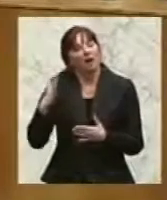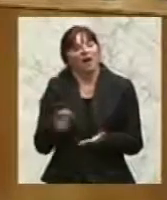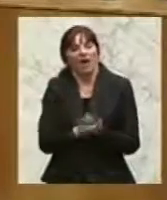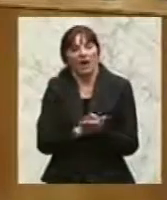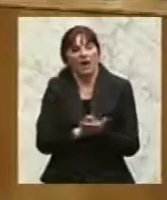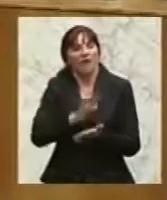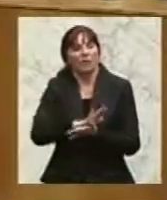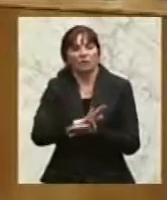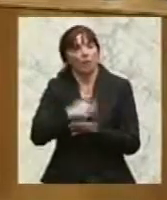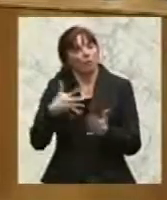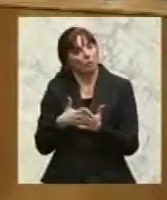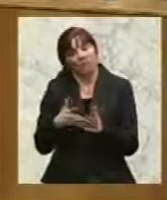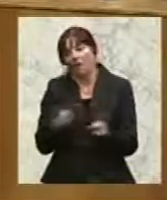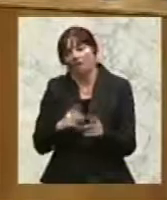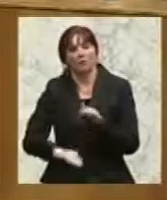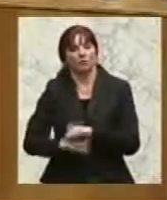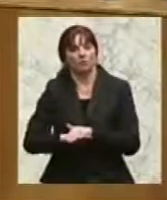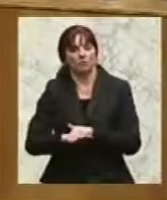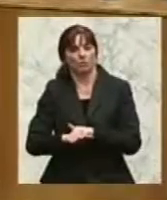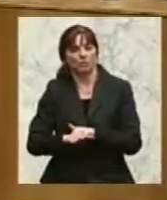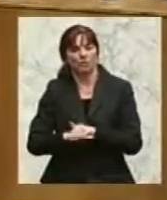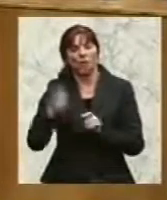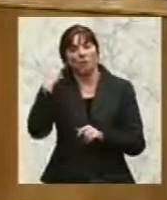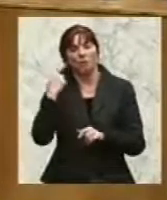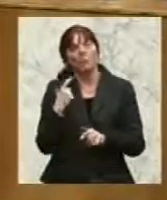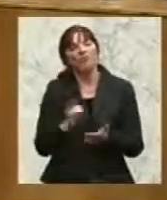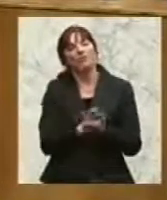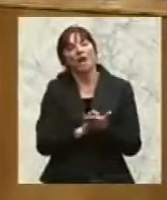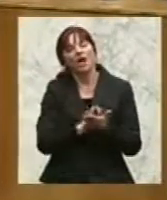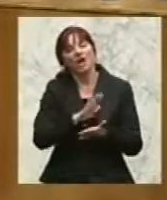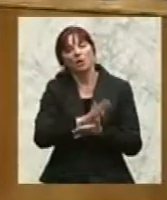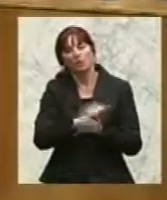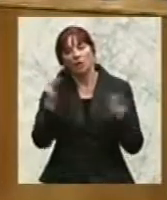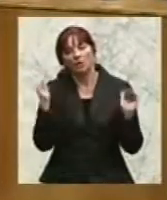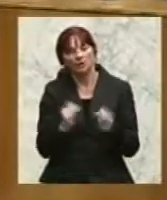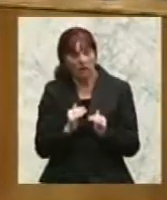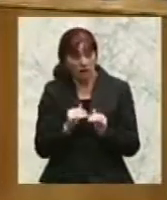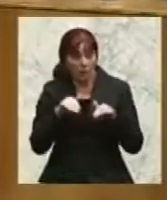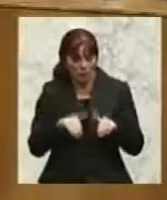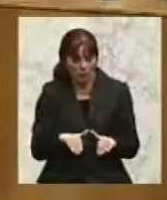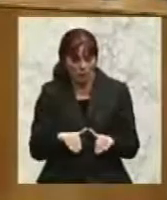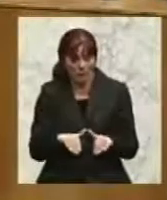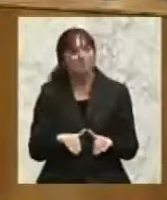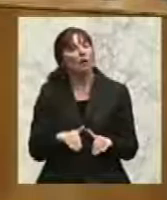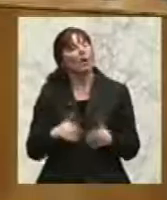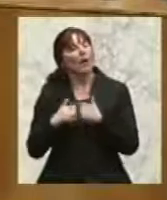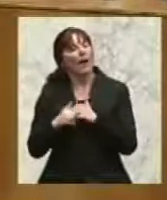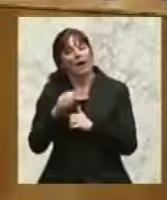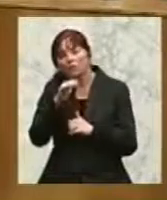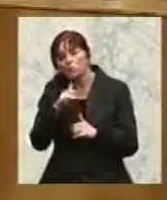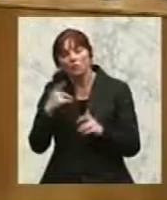Prüfen. Eine Reduktion der Kernaufgaben ist deshalb notwendig, weil der Rechnungshof trotz zusätzlicher Aufgaben, trotz zu